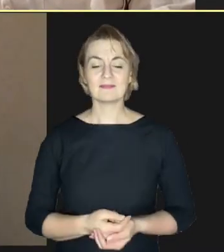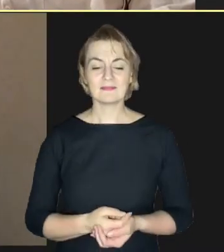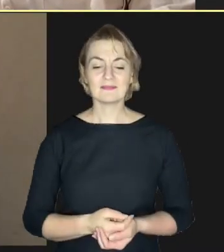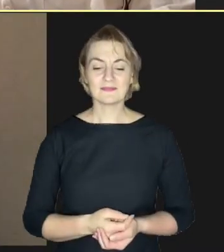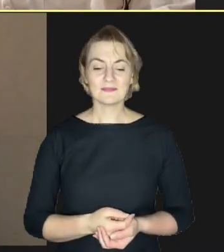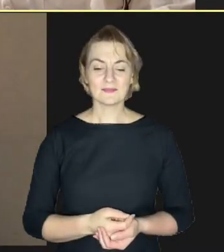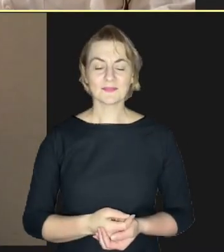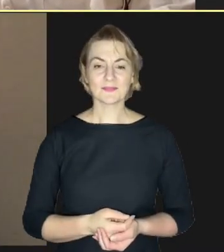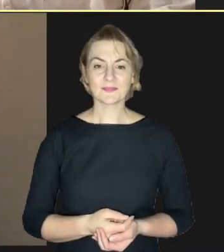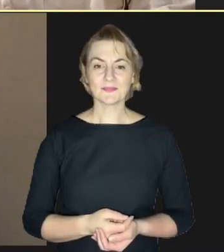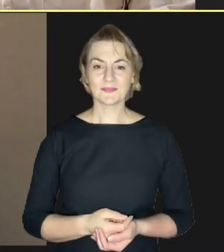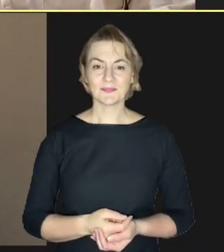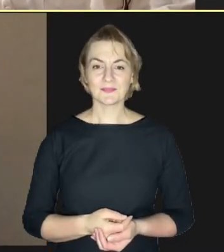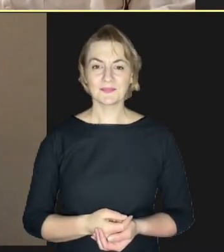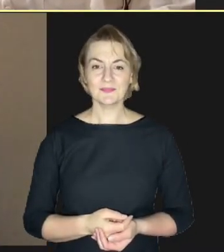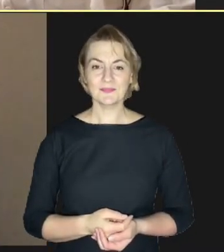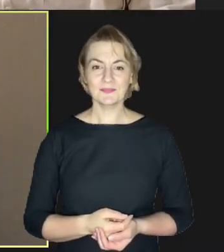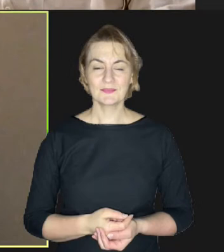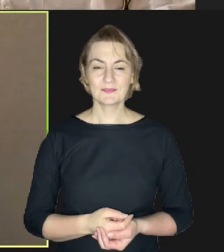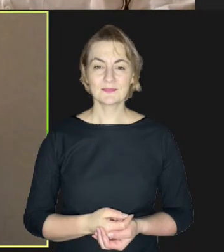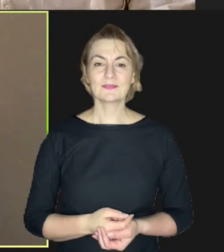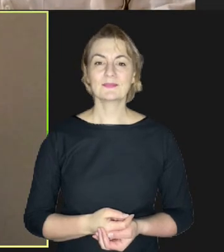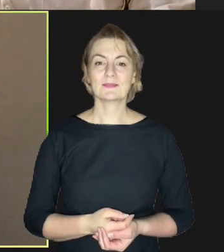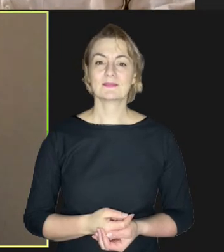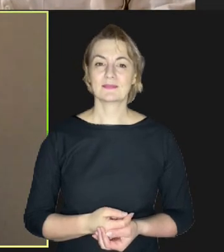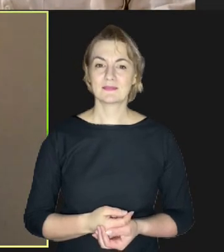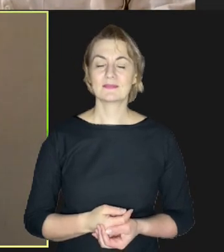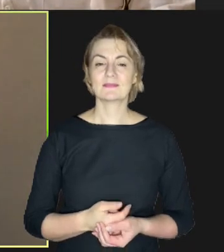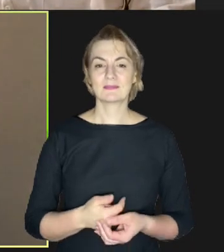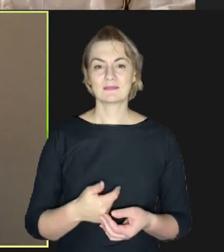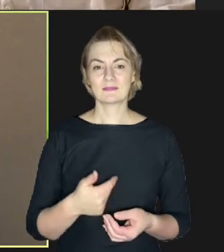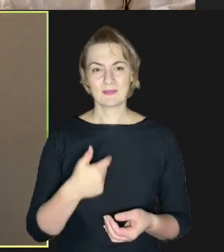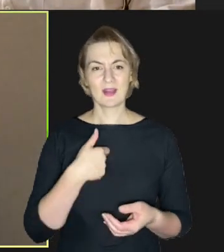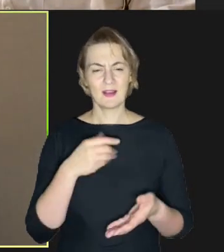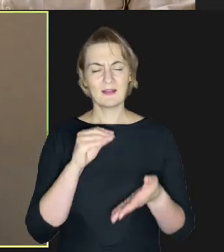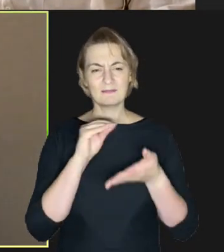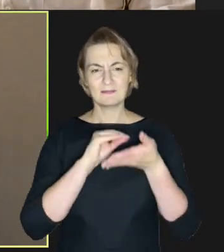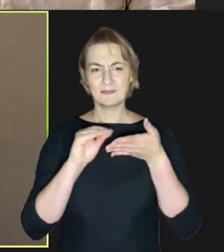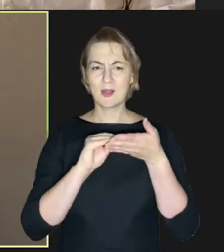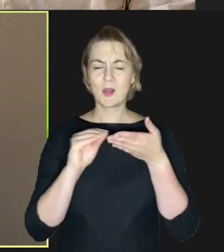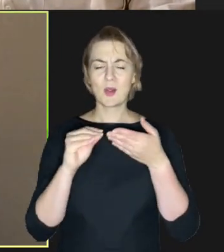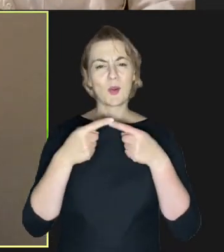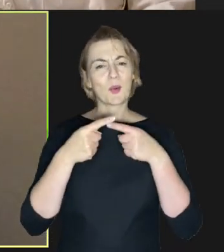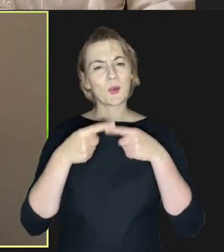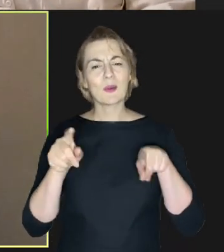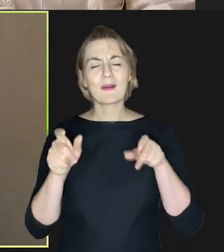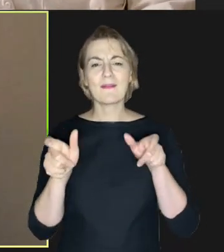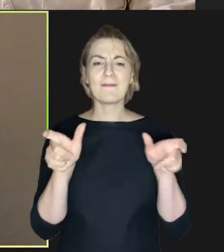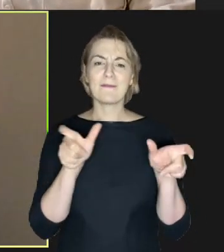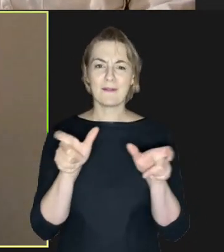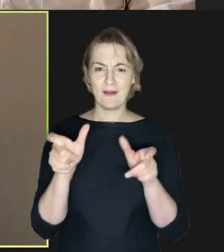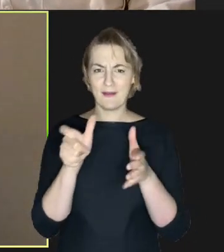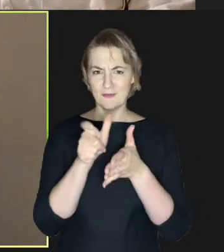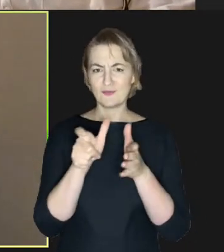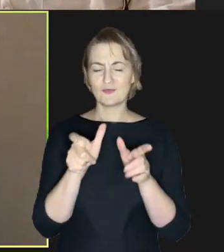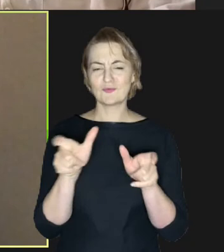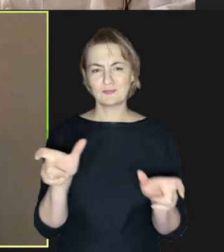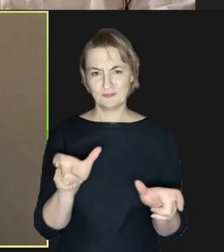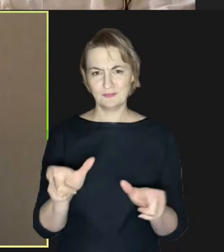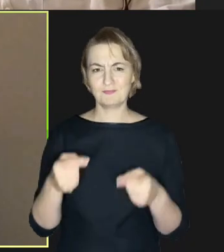Ja miałem okazję covidową, napisałem takie przesłanie krótkie, wierszowane, które